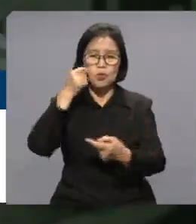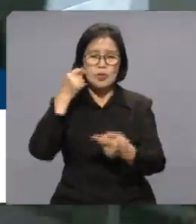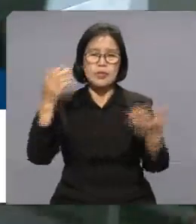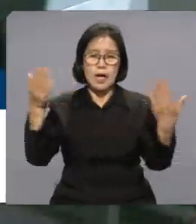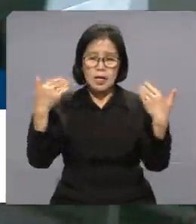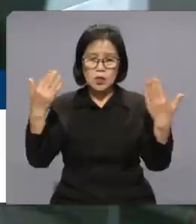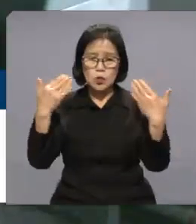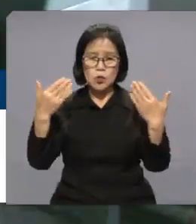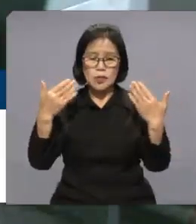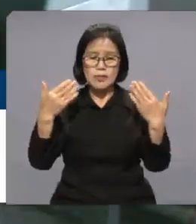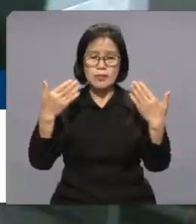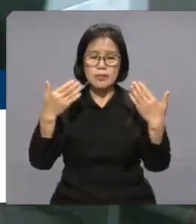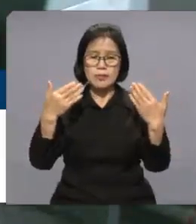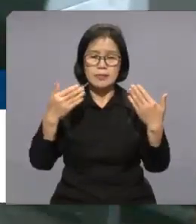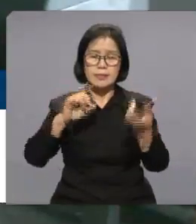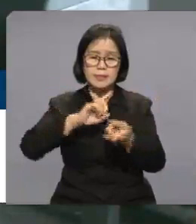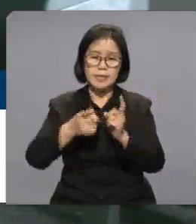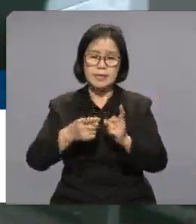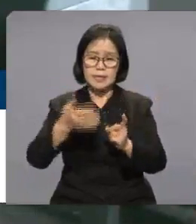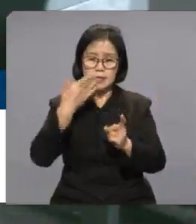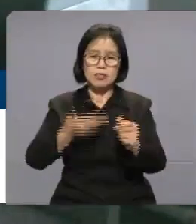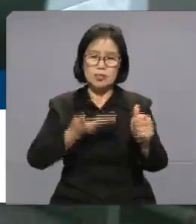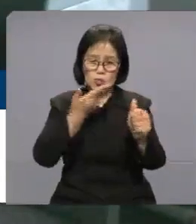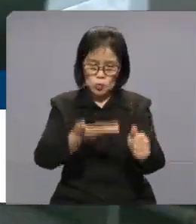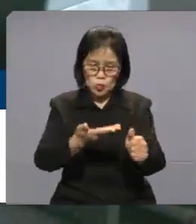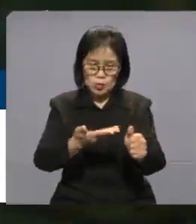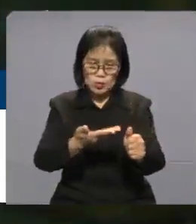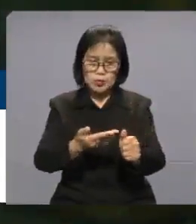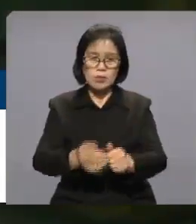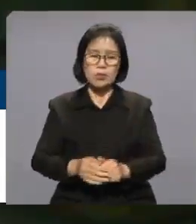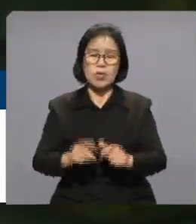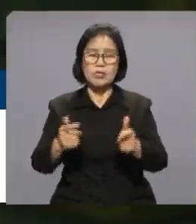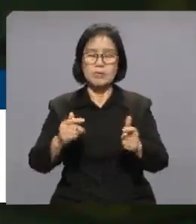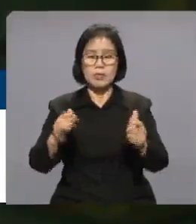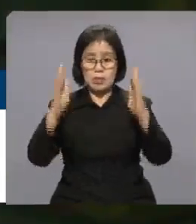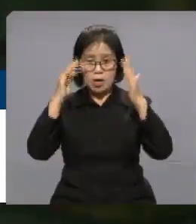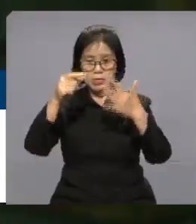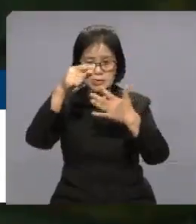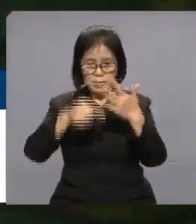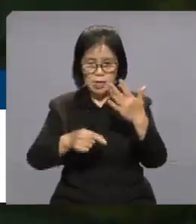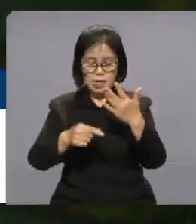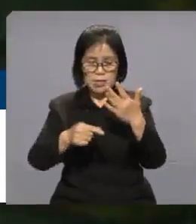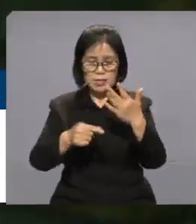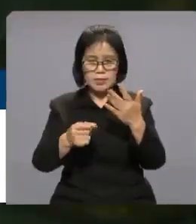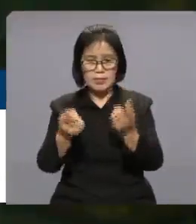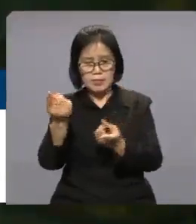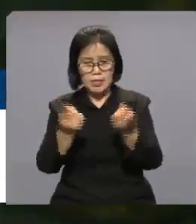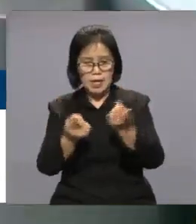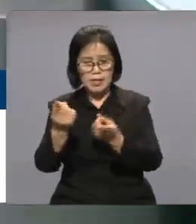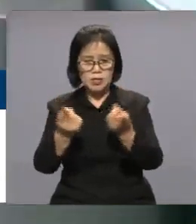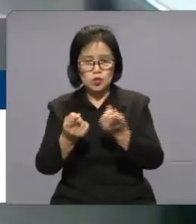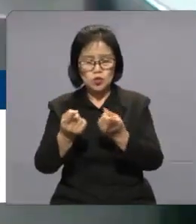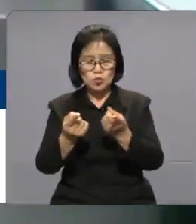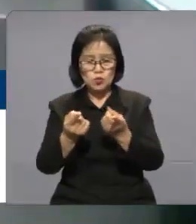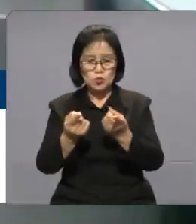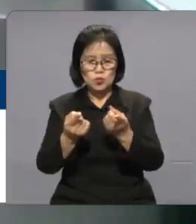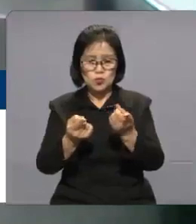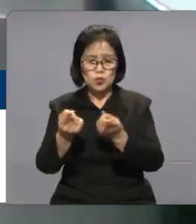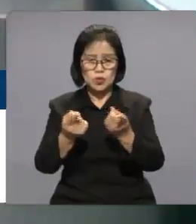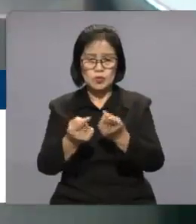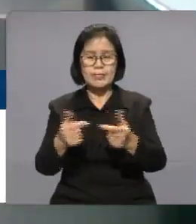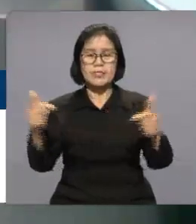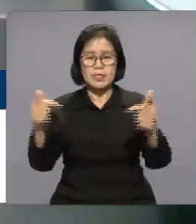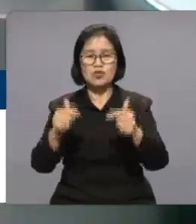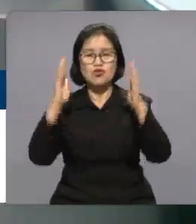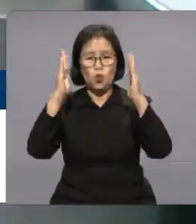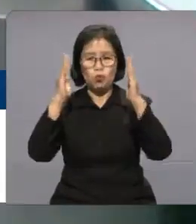같은 경우에는 대체식을 제공을 하거나 해서 이제 아니면은 학사 일정을 조절해서